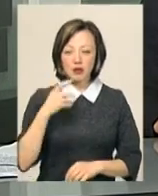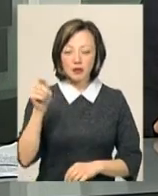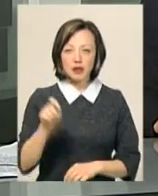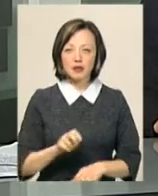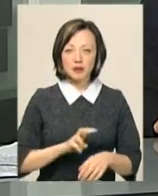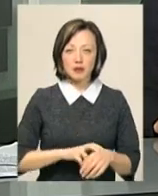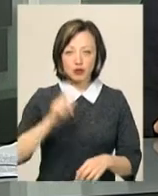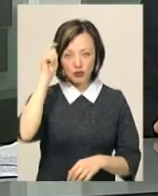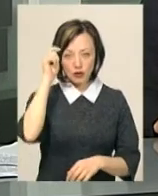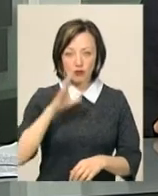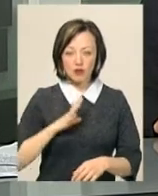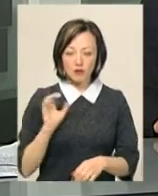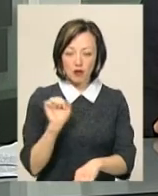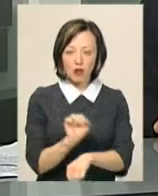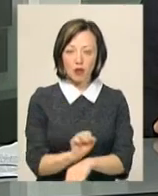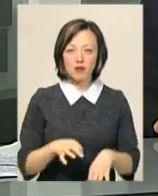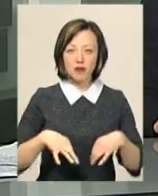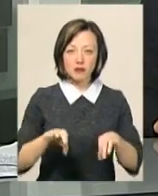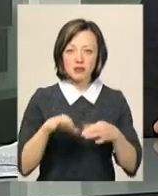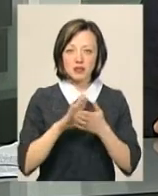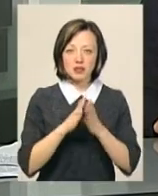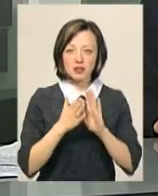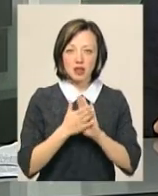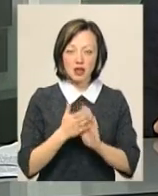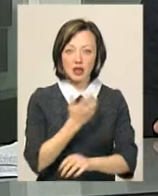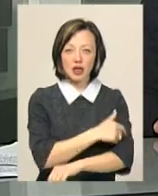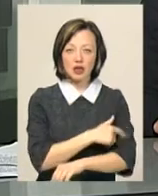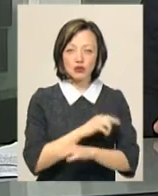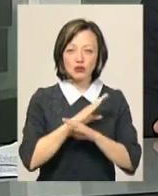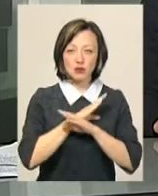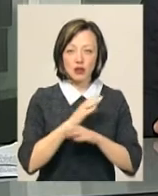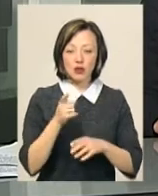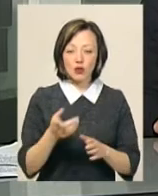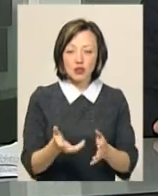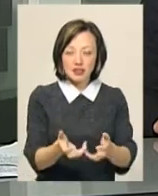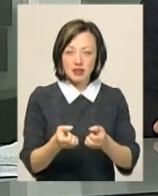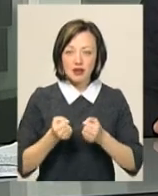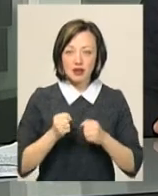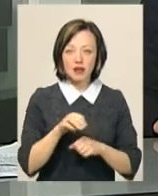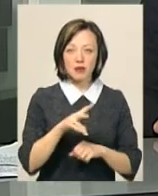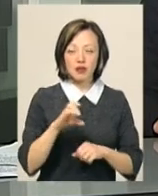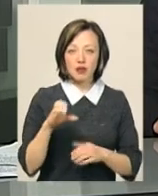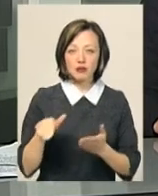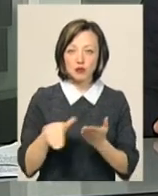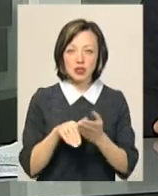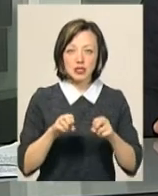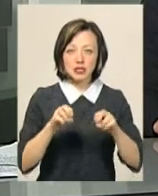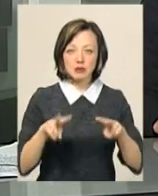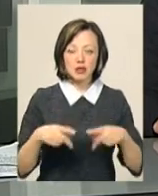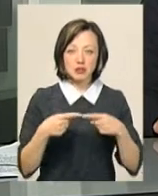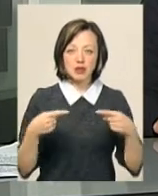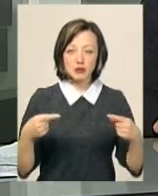медиків чоловік був заблокований в автівці та перебував у стані клінічної смерті. Його діставали надзвичайники за допомогою